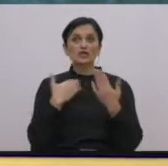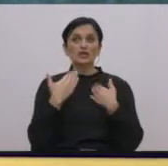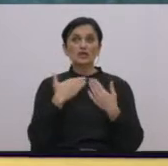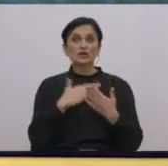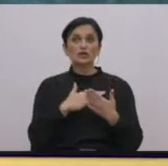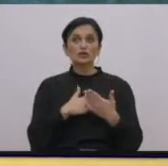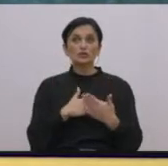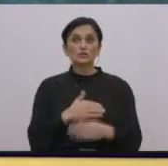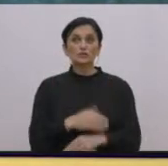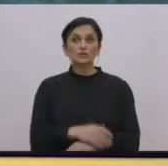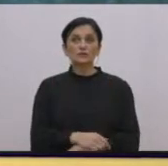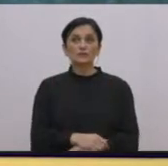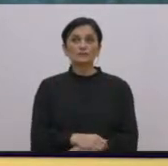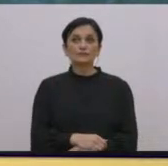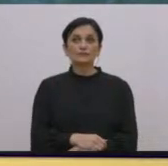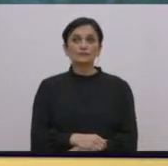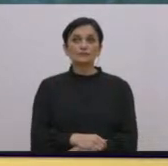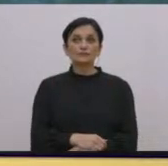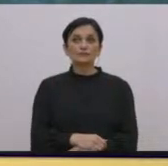Režim.